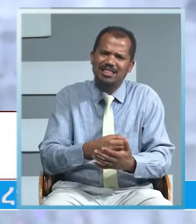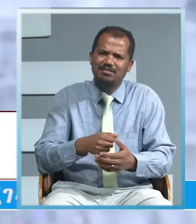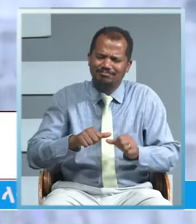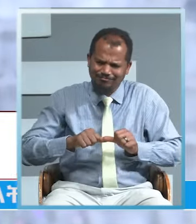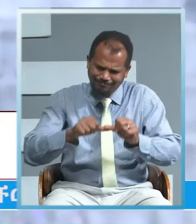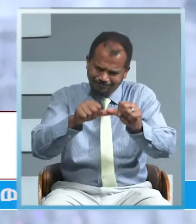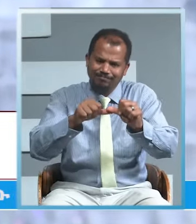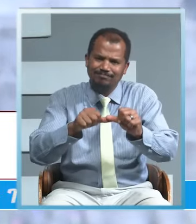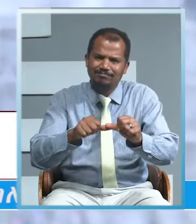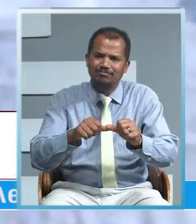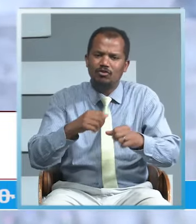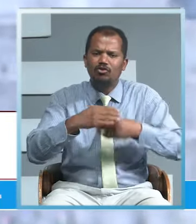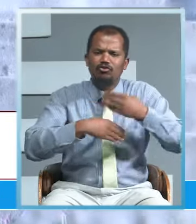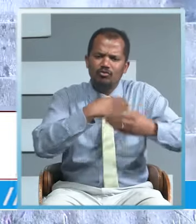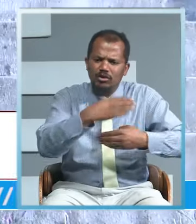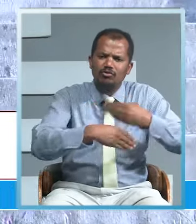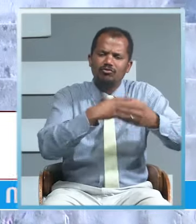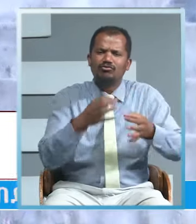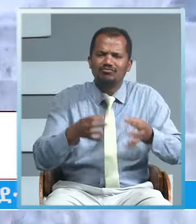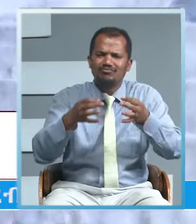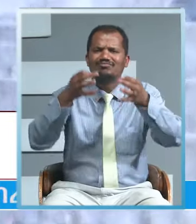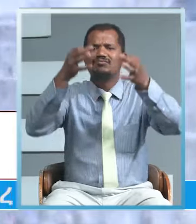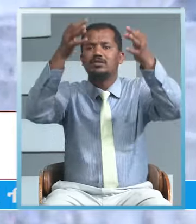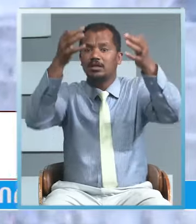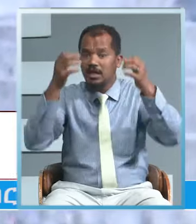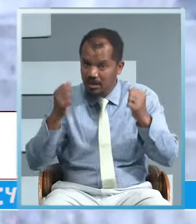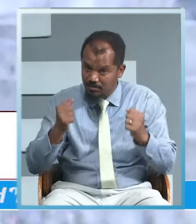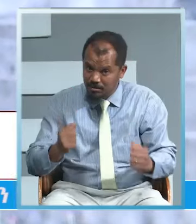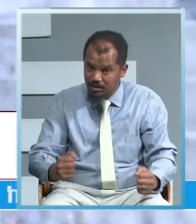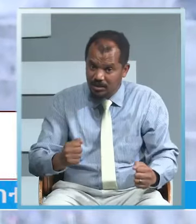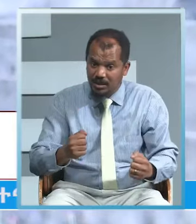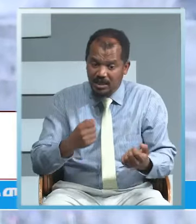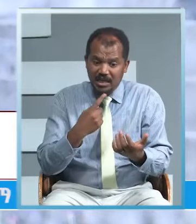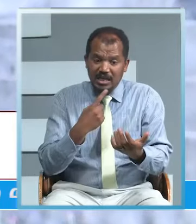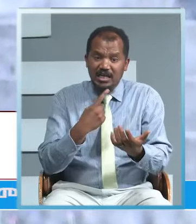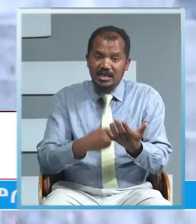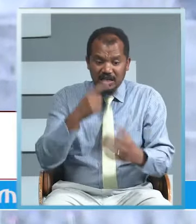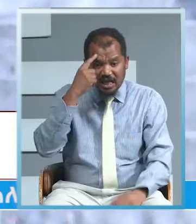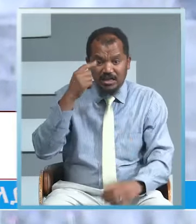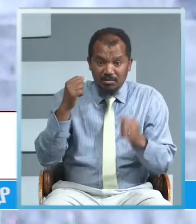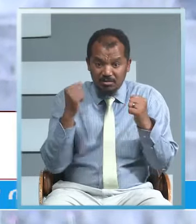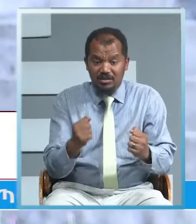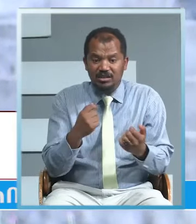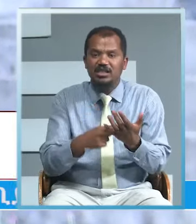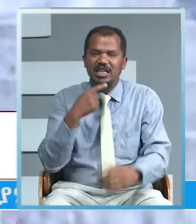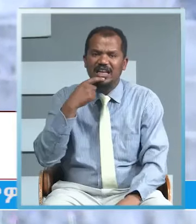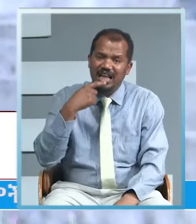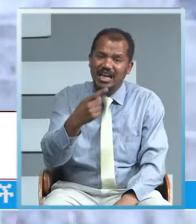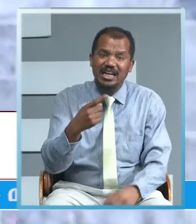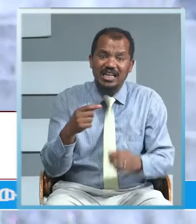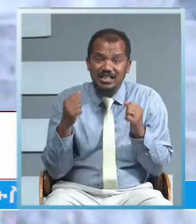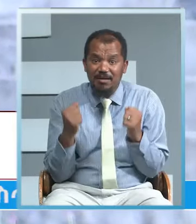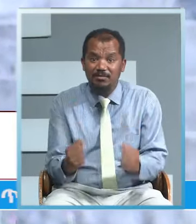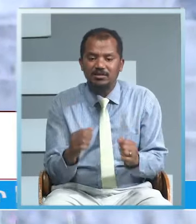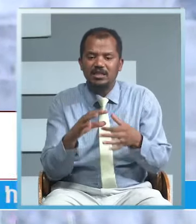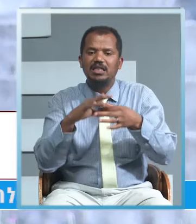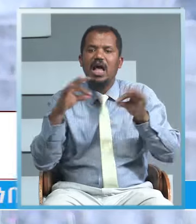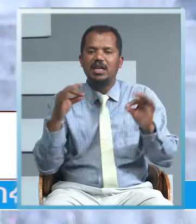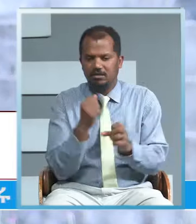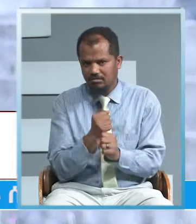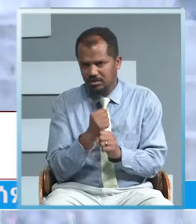ነው። ከትውልድ ትውልድ ሊተላለፍ የሚችል እንዲህ ሊዘከር የሚችል እንዲህ ሊነገርለት የሚችል